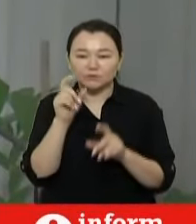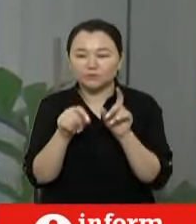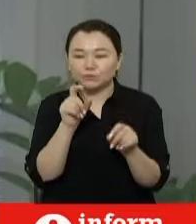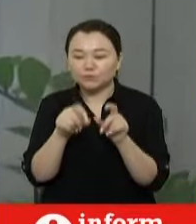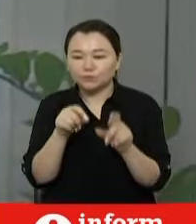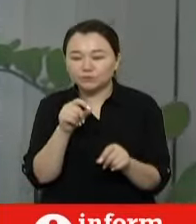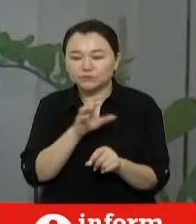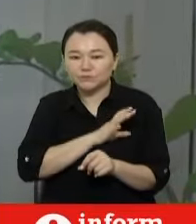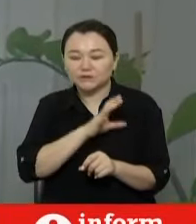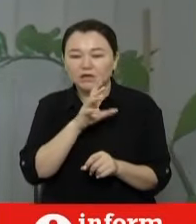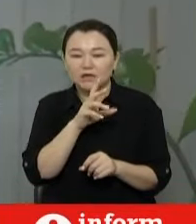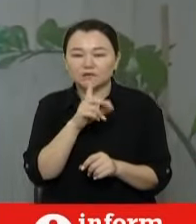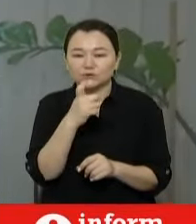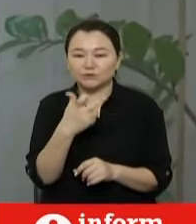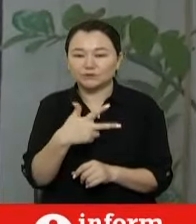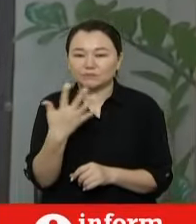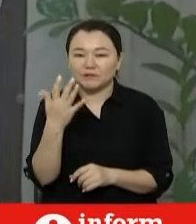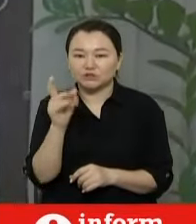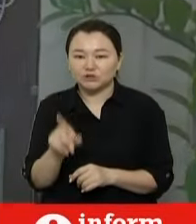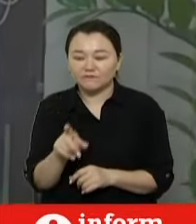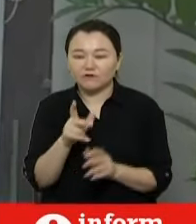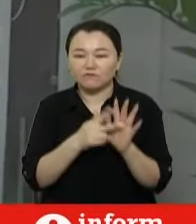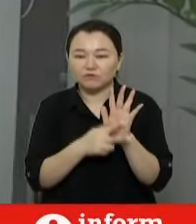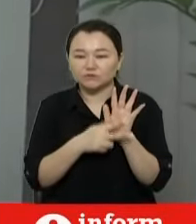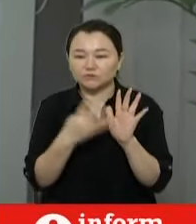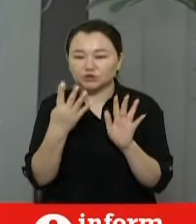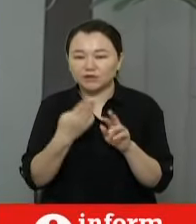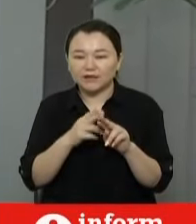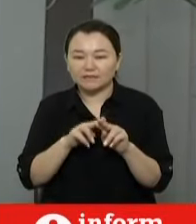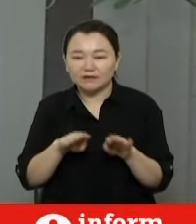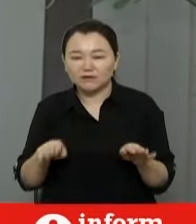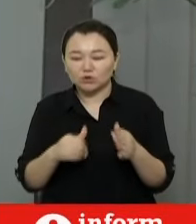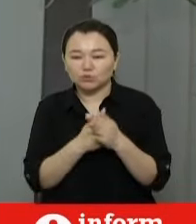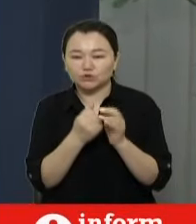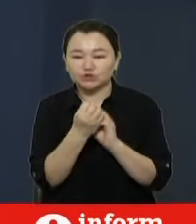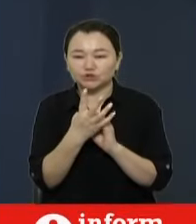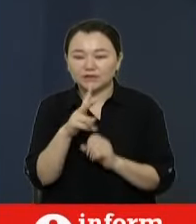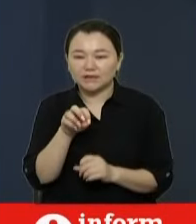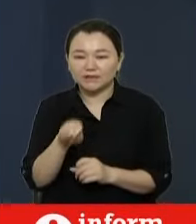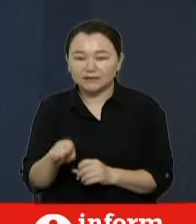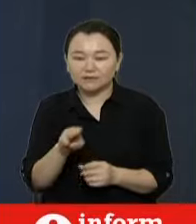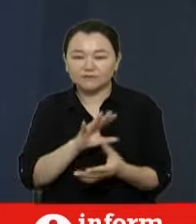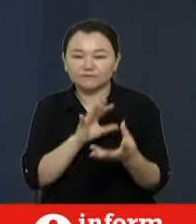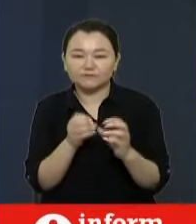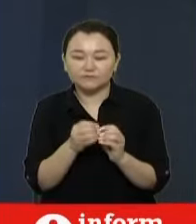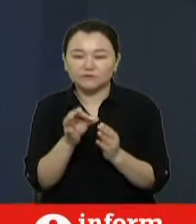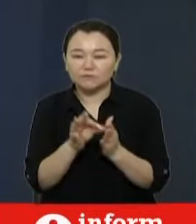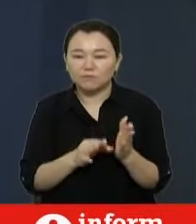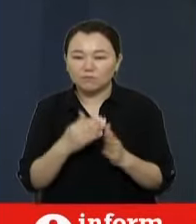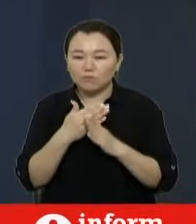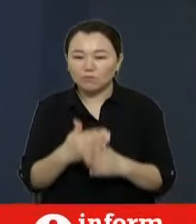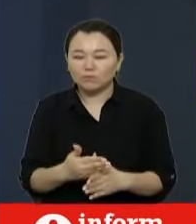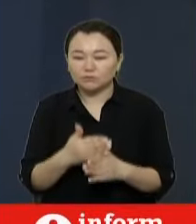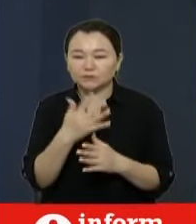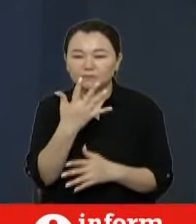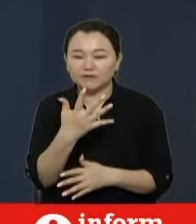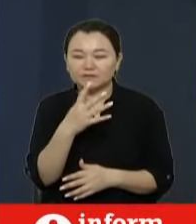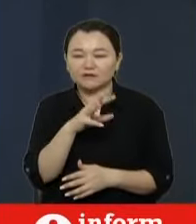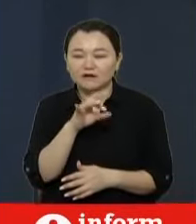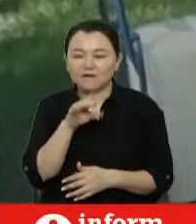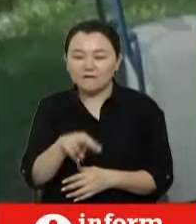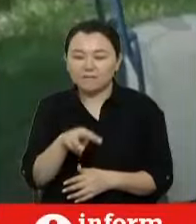обратились 135 человек. Из них 84 – это дети до 14 лет. Всего экстренную помощь оказывают 5